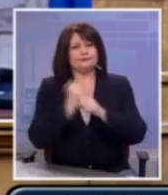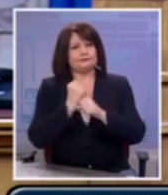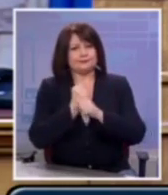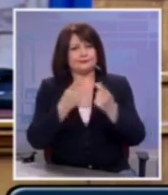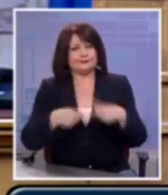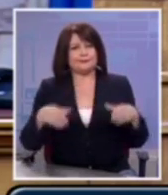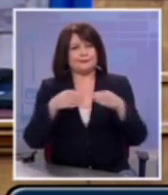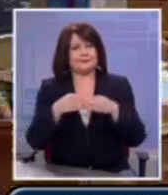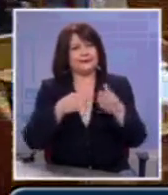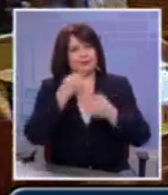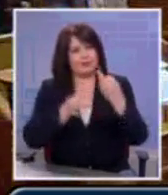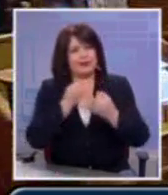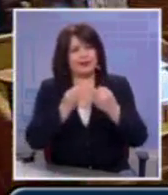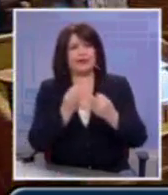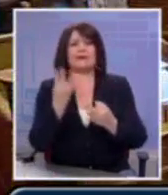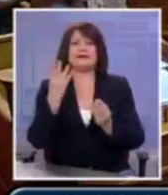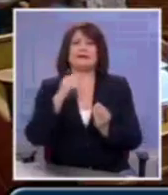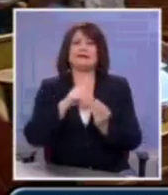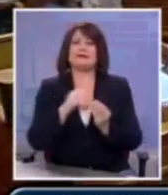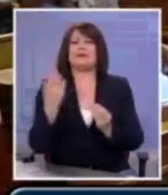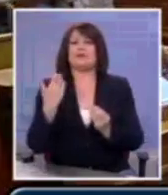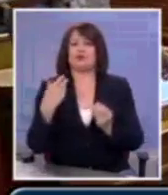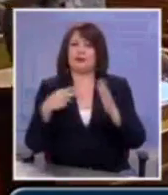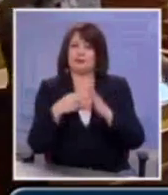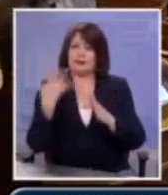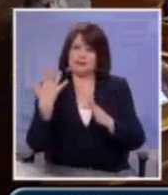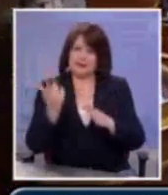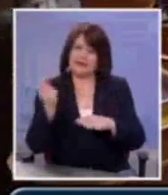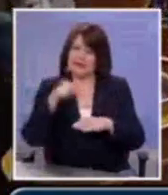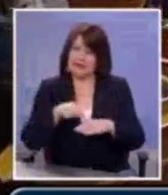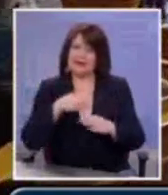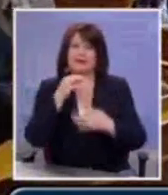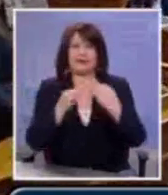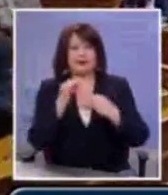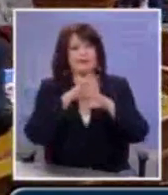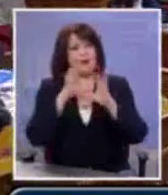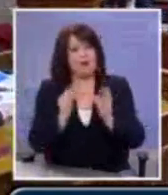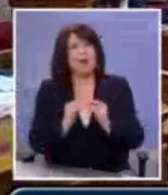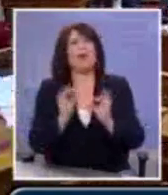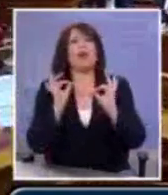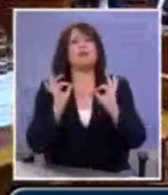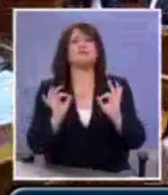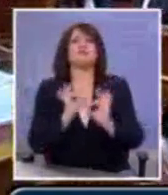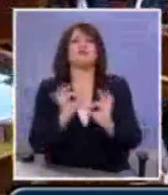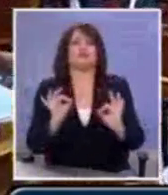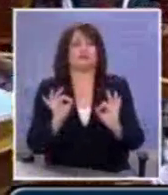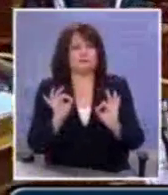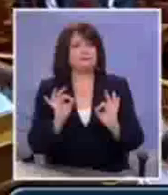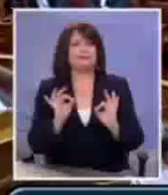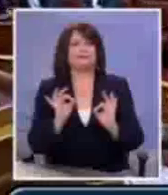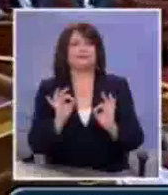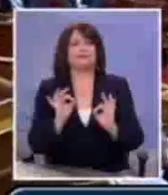της Επιτροπής στις 4 Απριλίου 2015, κυρίως ως προς